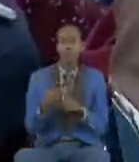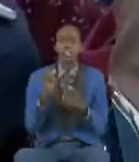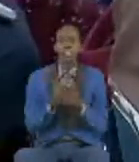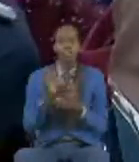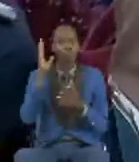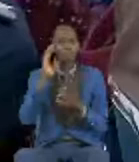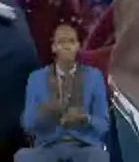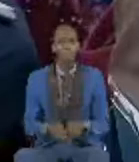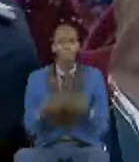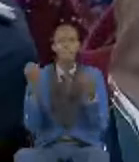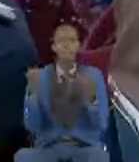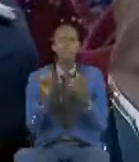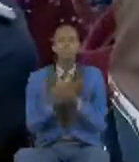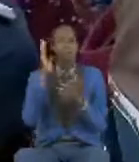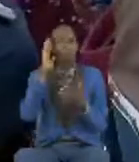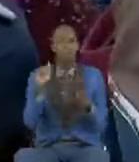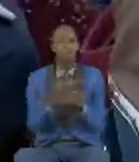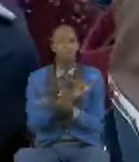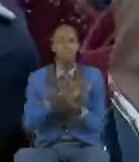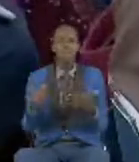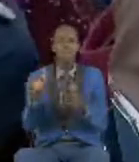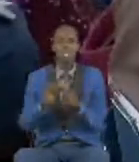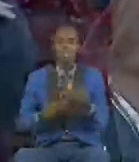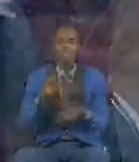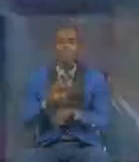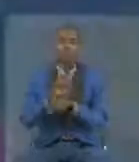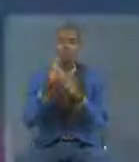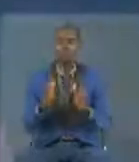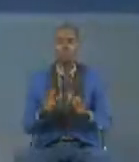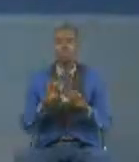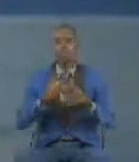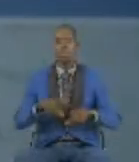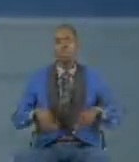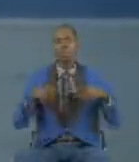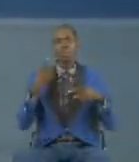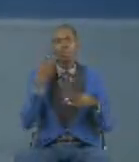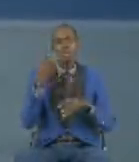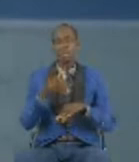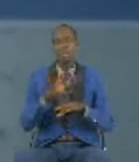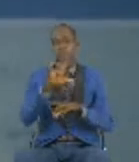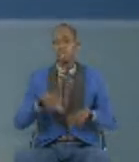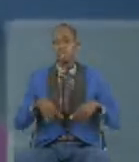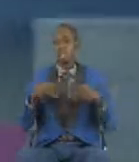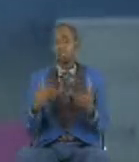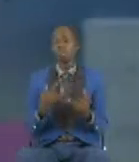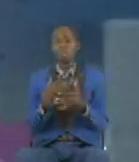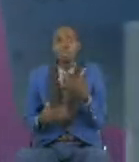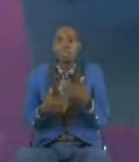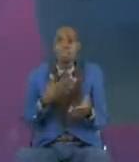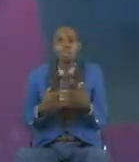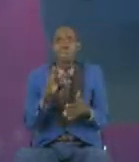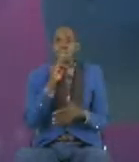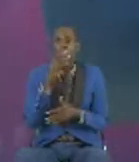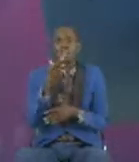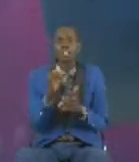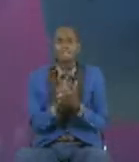va disperser, qui va détruire tout rocher de ta vie. Regarde ta vie aujourd'hui. Quelque chose qui est là, et